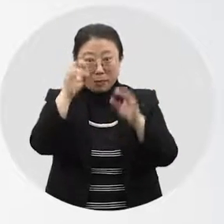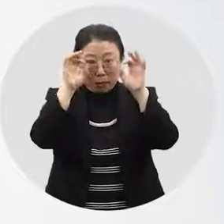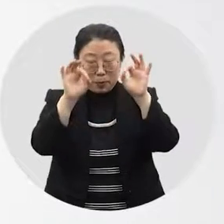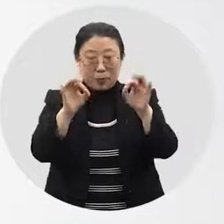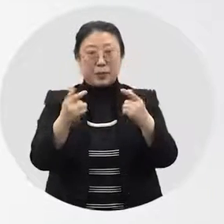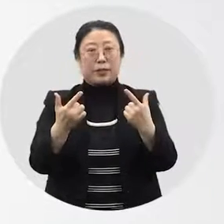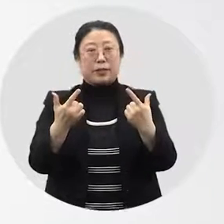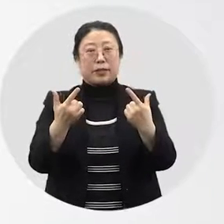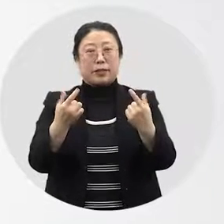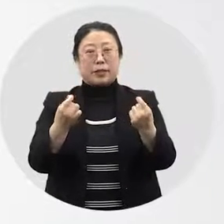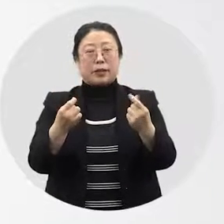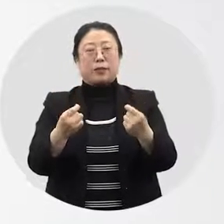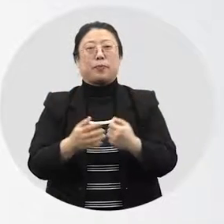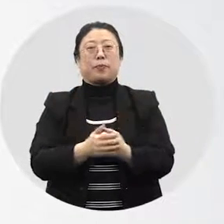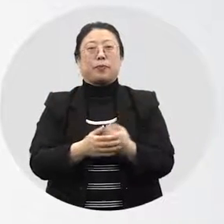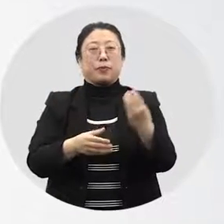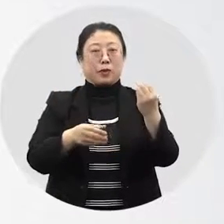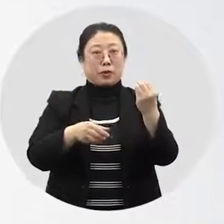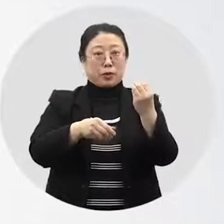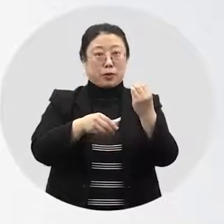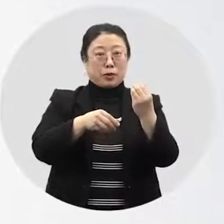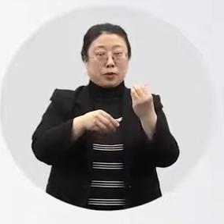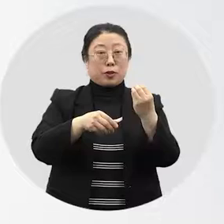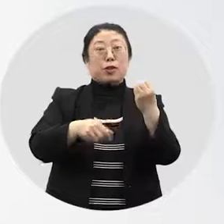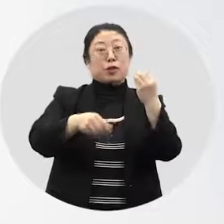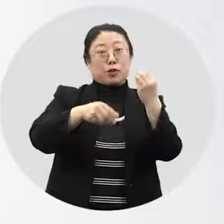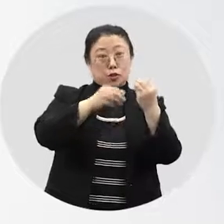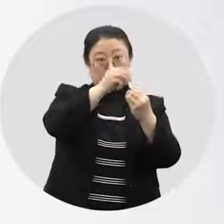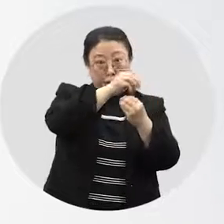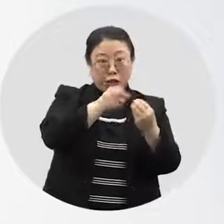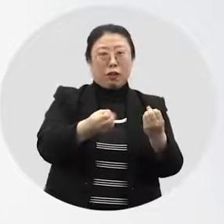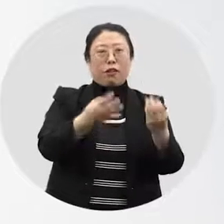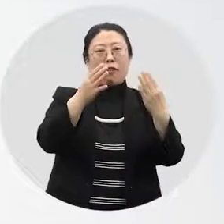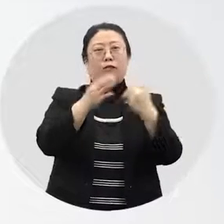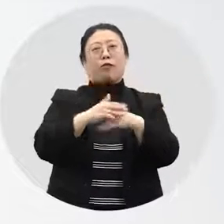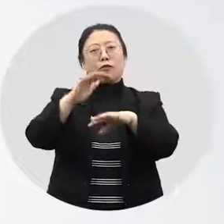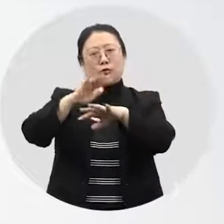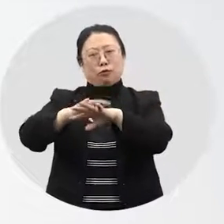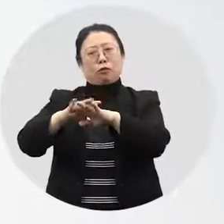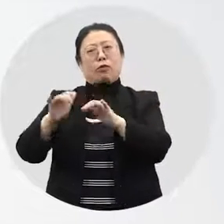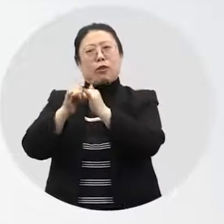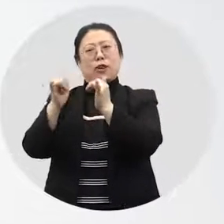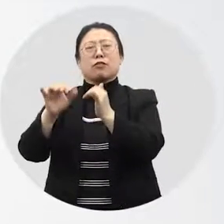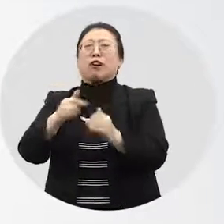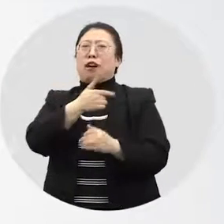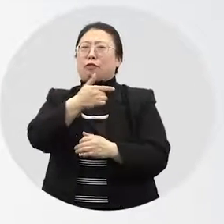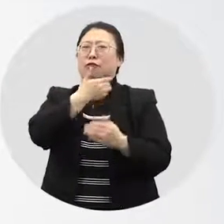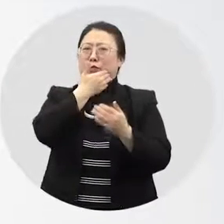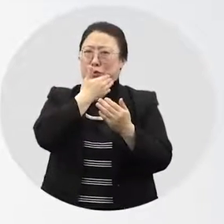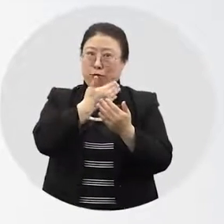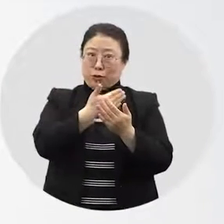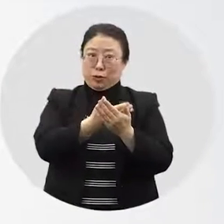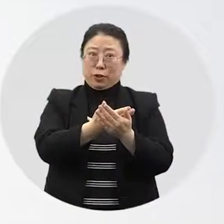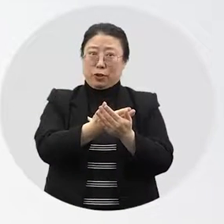지금까지 살펴본 것처럼 추석은 농경사회에서 아주 중요한 명절이에요